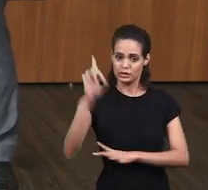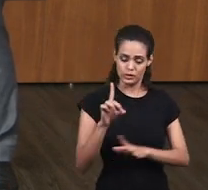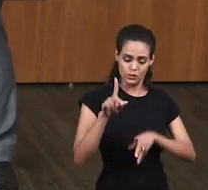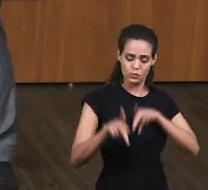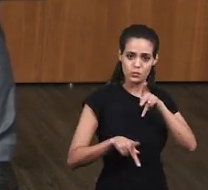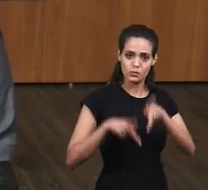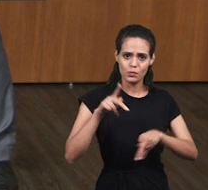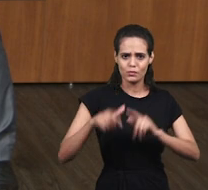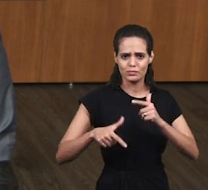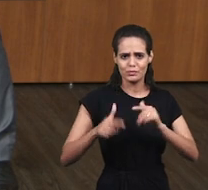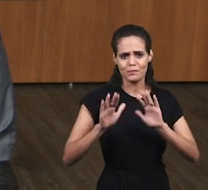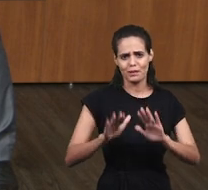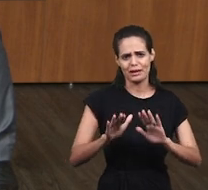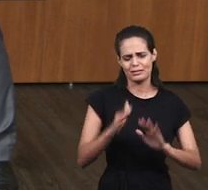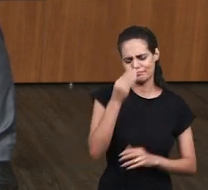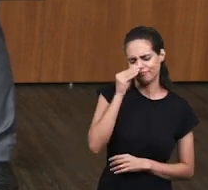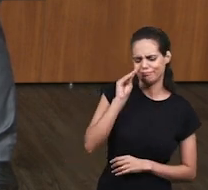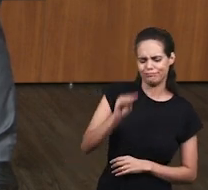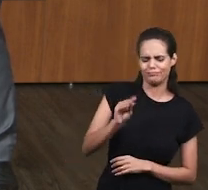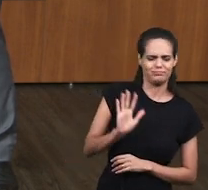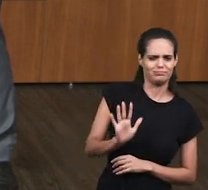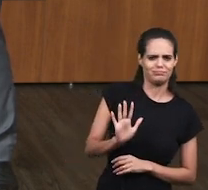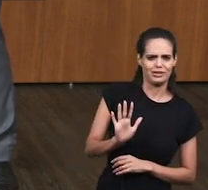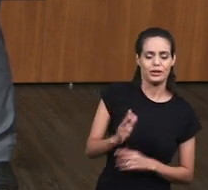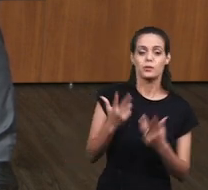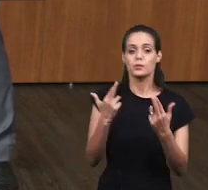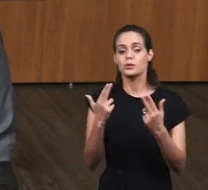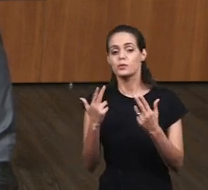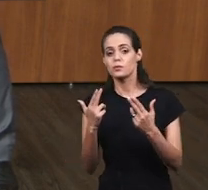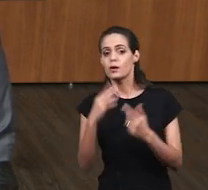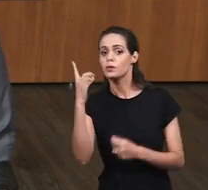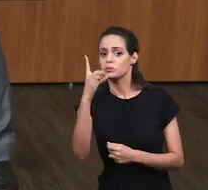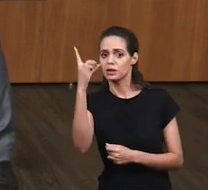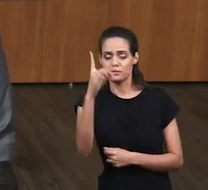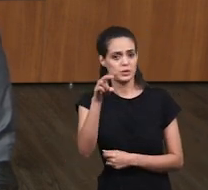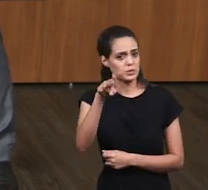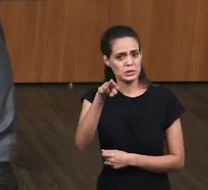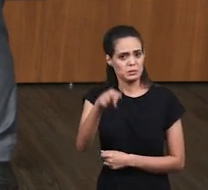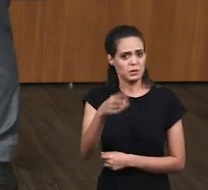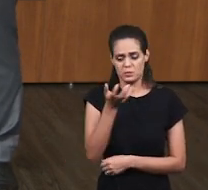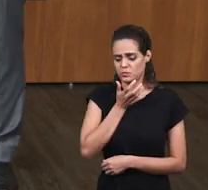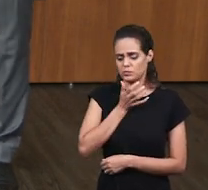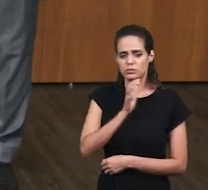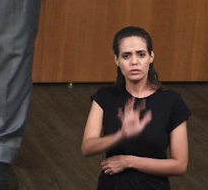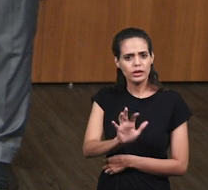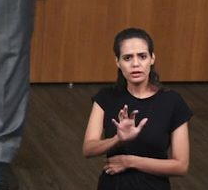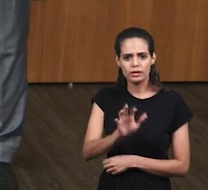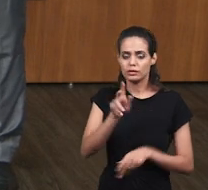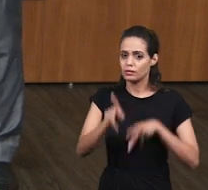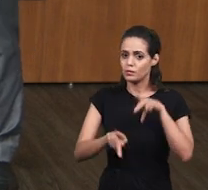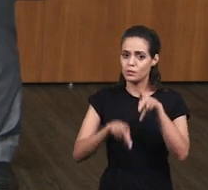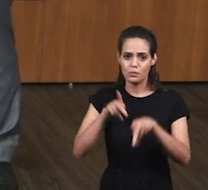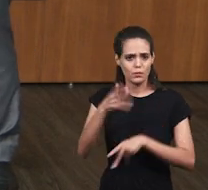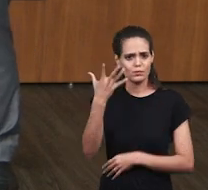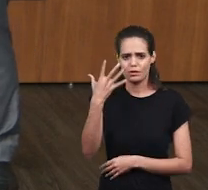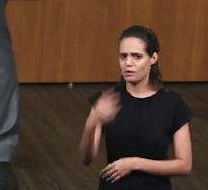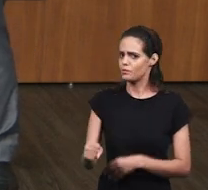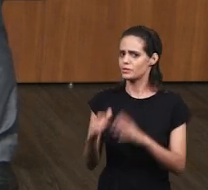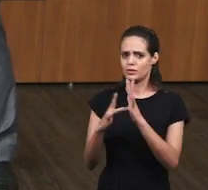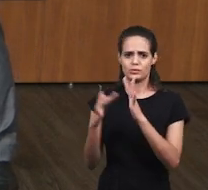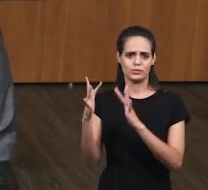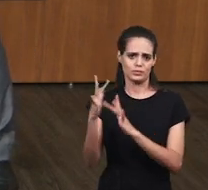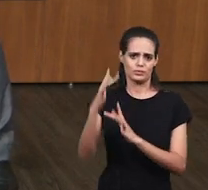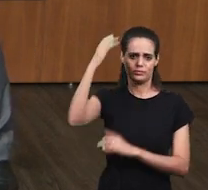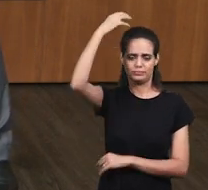pas de David là. Tel comme Jésus ne voulait pas de Jésus comme le Messie, comme son roi. C'est